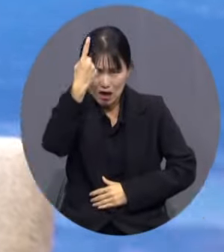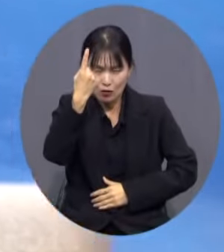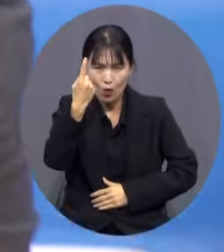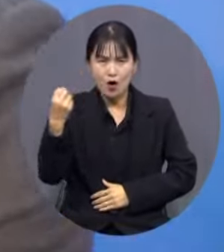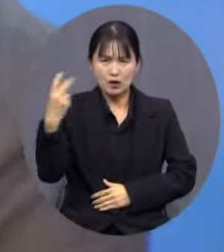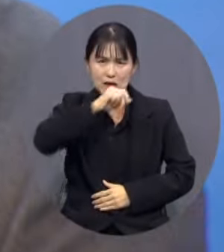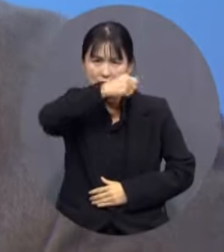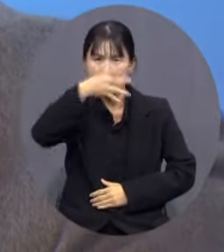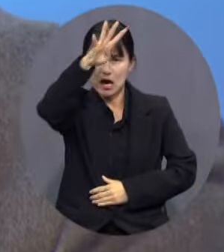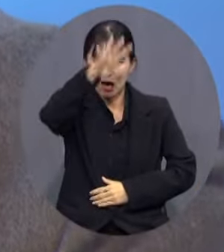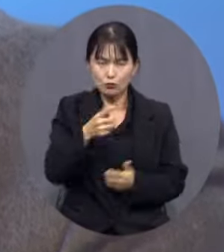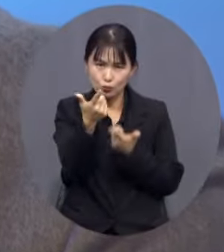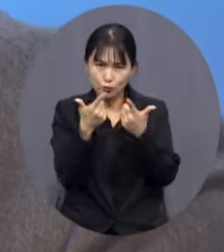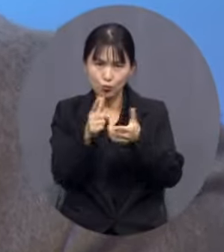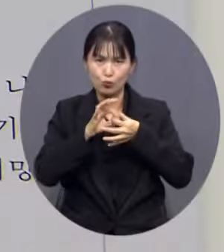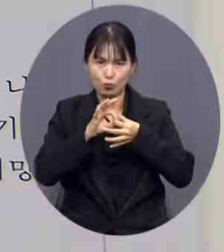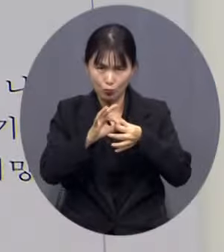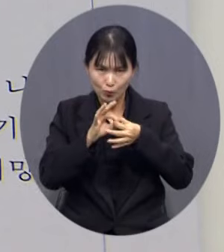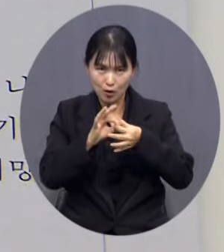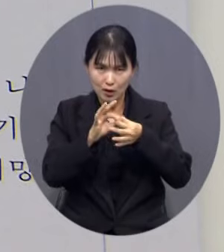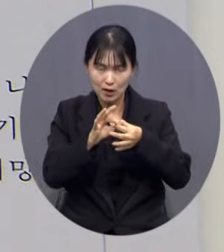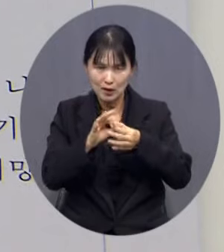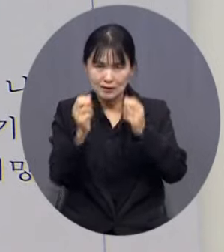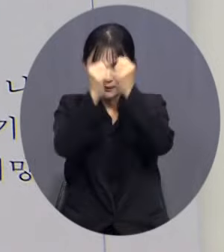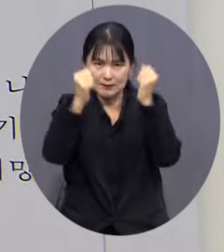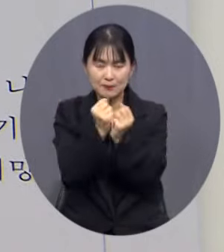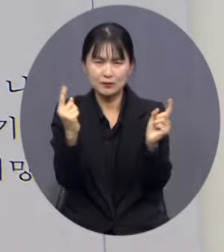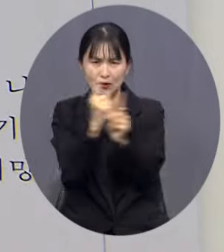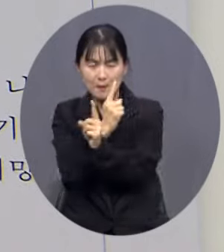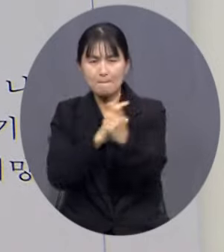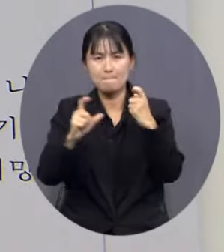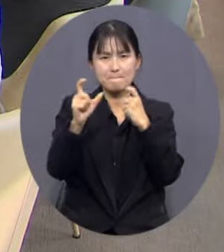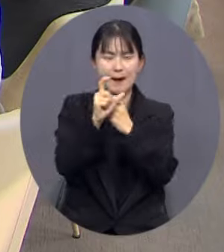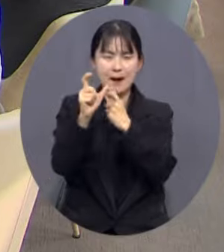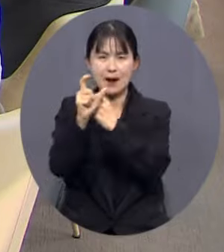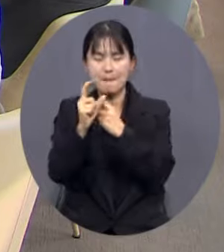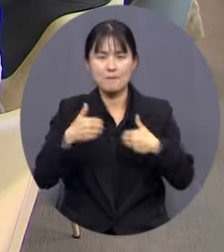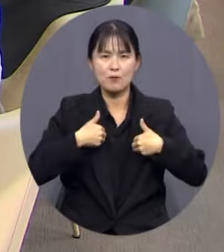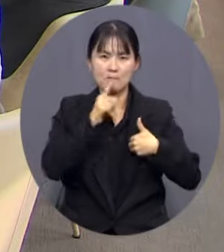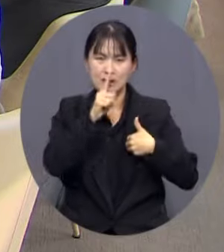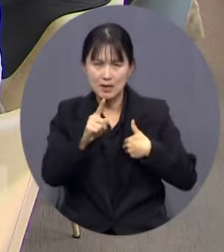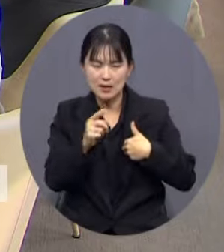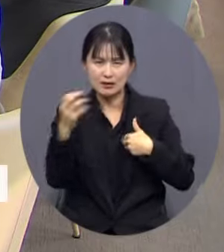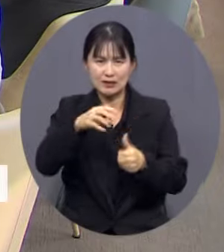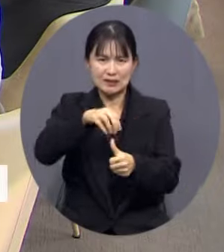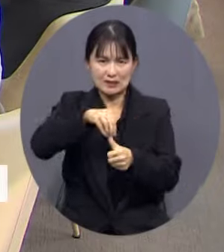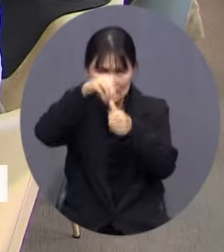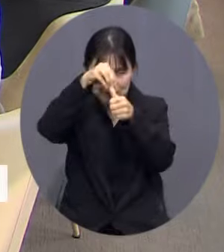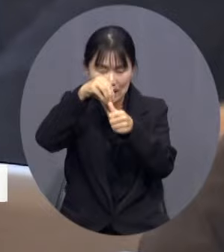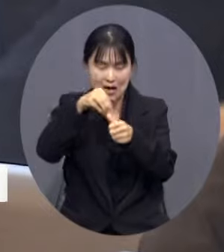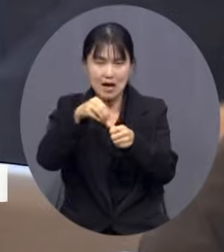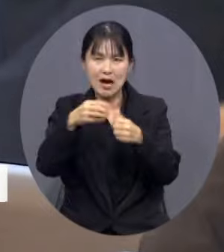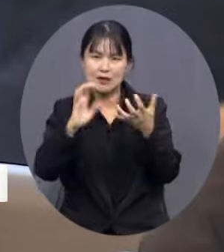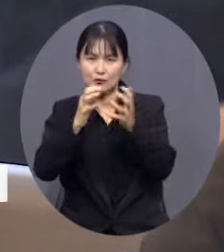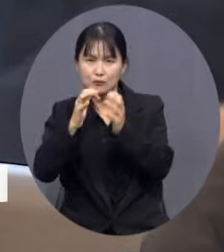후 예산안을 일부 조정하는 것과 관련해 시스템을 보완하겠다는 입장을 밝혔고 인사청문회 무용론에 대해서는